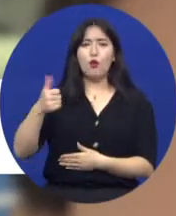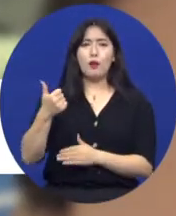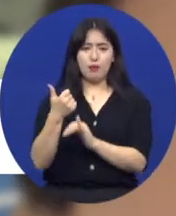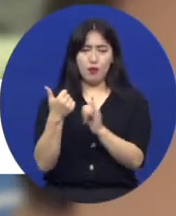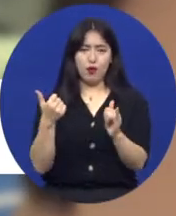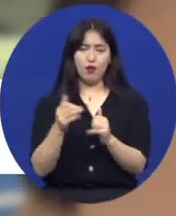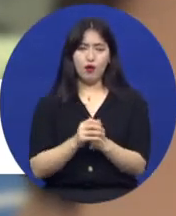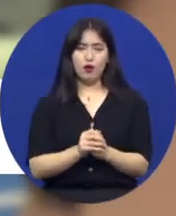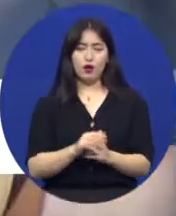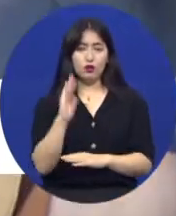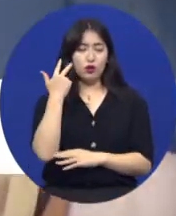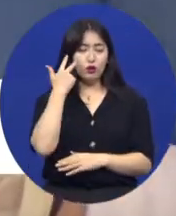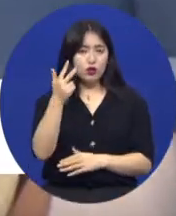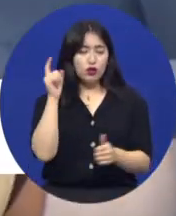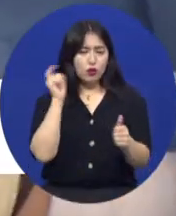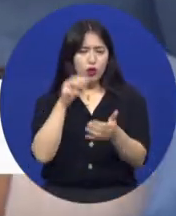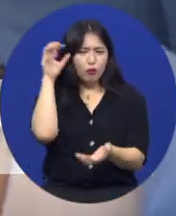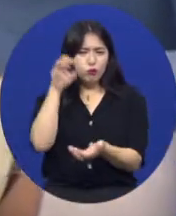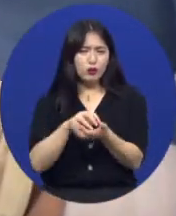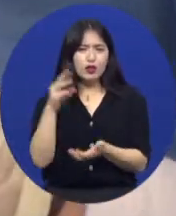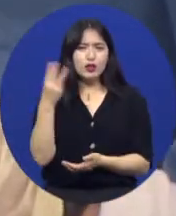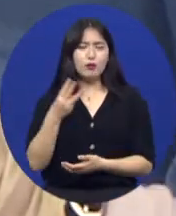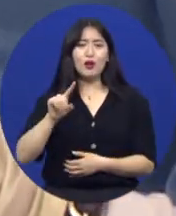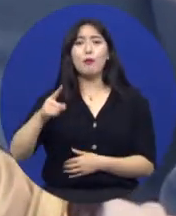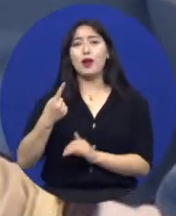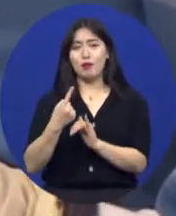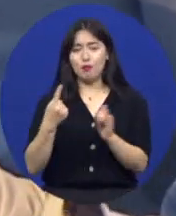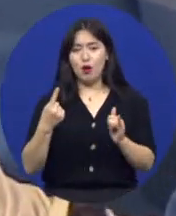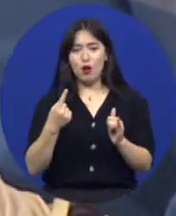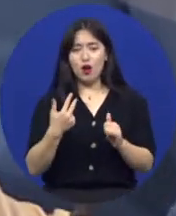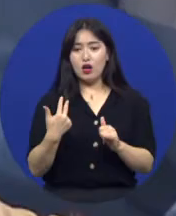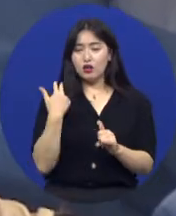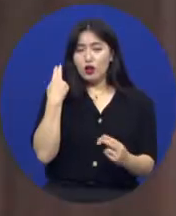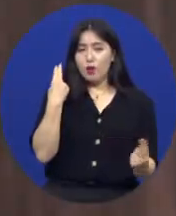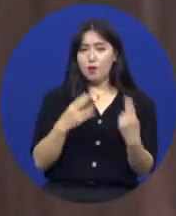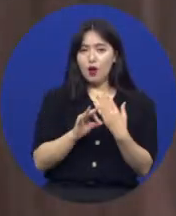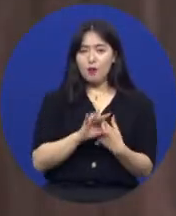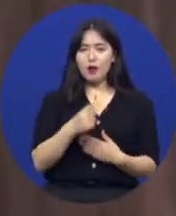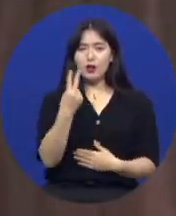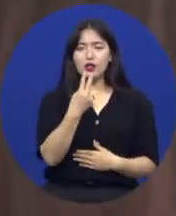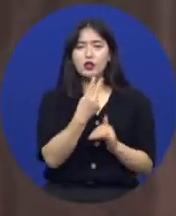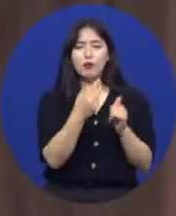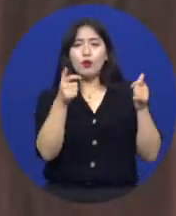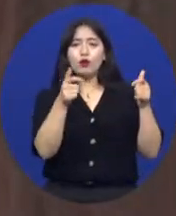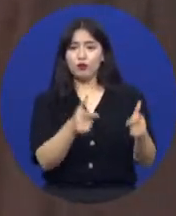입니다 최근 1주일간 확진 자는 3천 백여 명으로 한주 전보다 2000여명이 줄었습니다